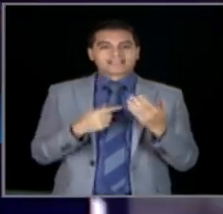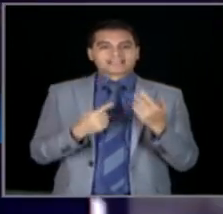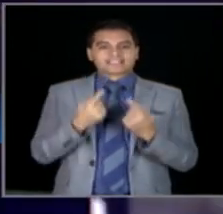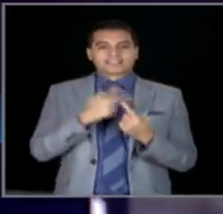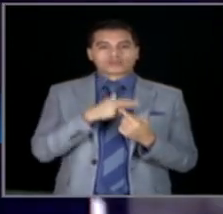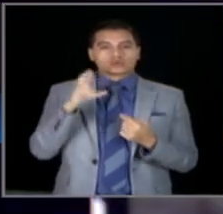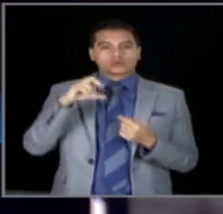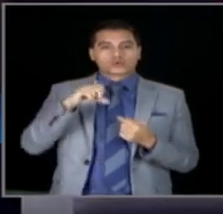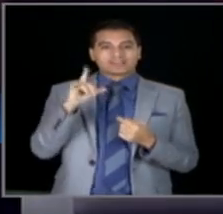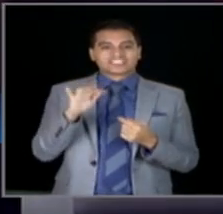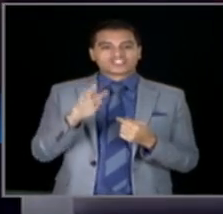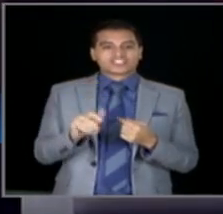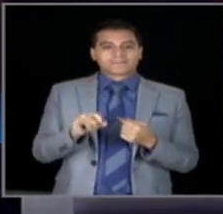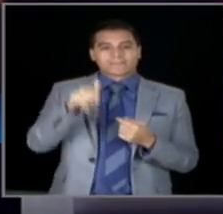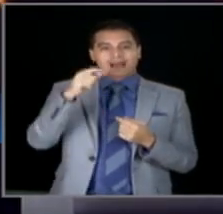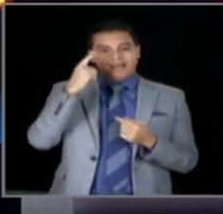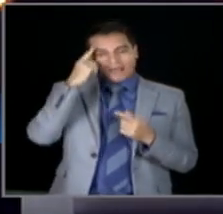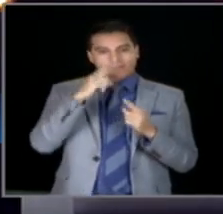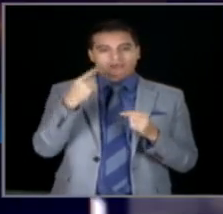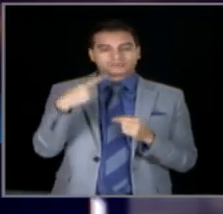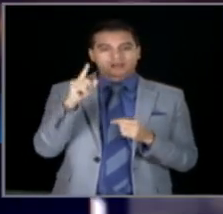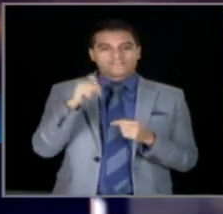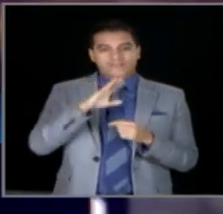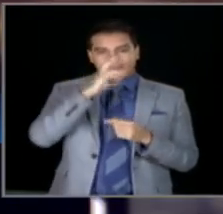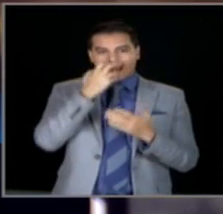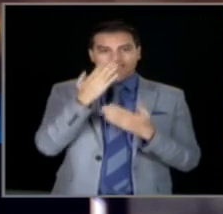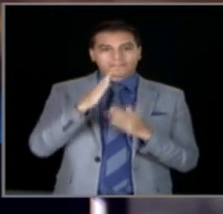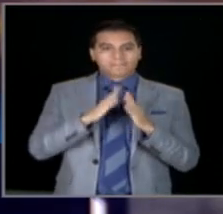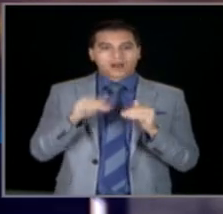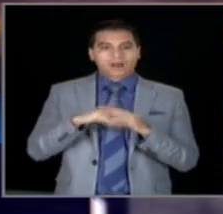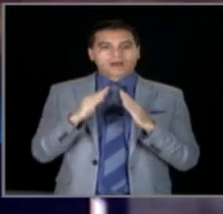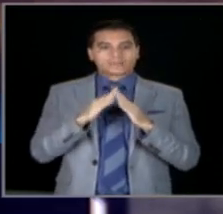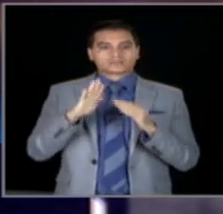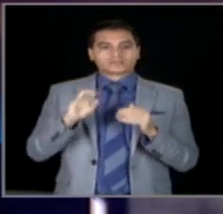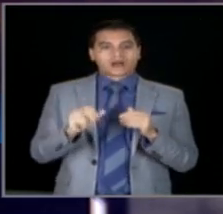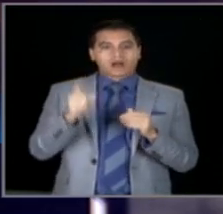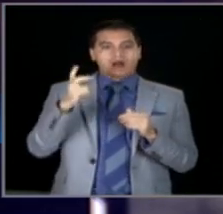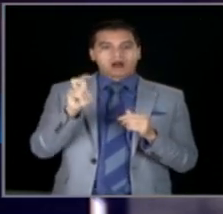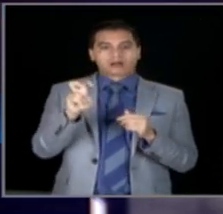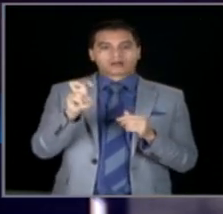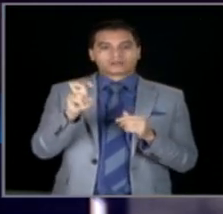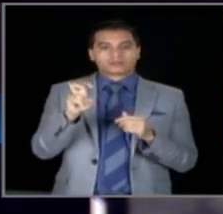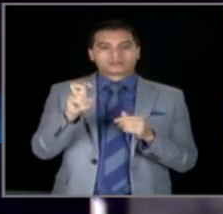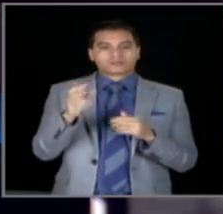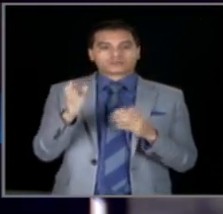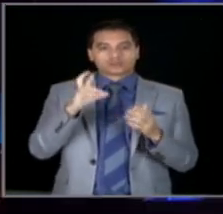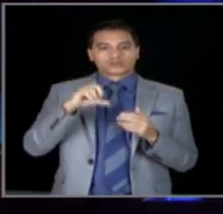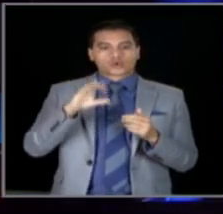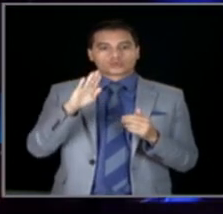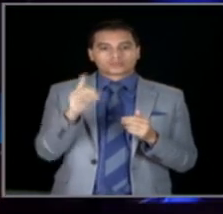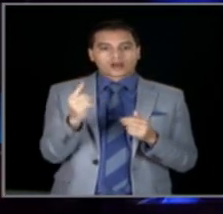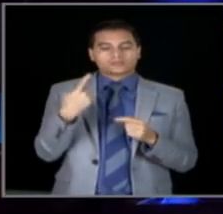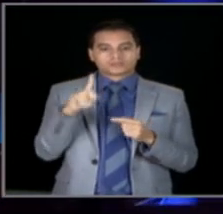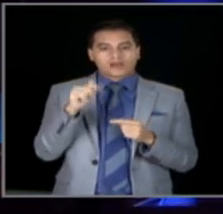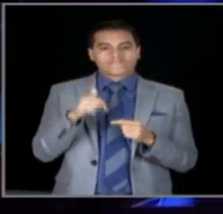توريشيما؟ اليابان. صح. في عهد أي ملك لمصر تم بناء هرم سقارة المدرج؟ زوسر.